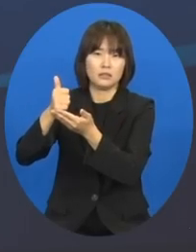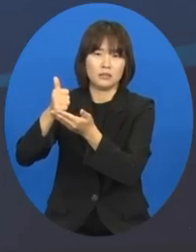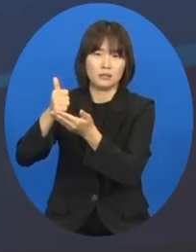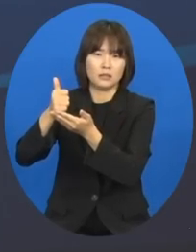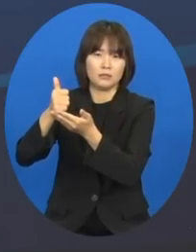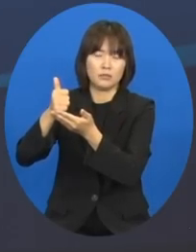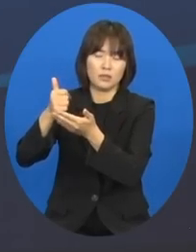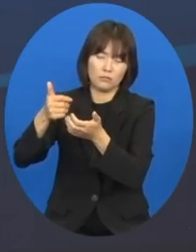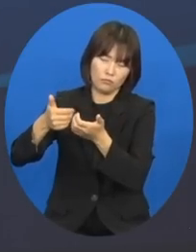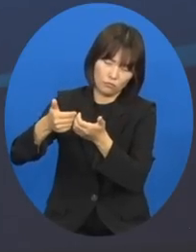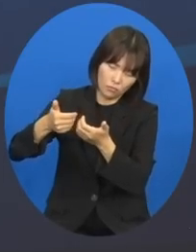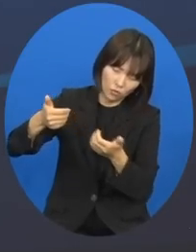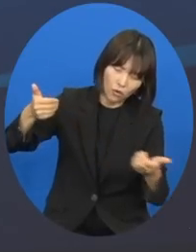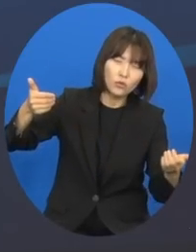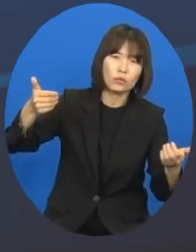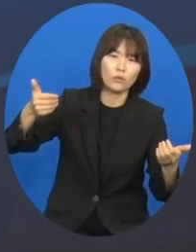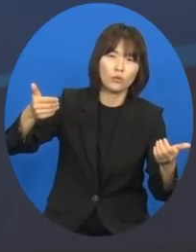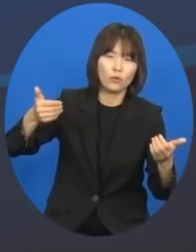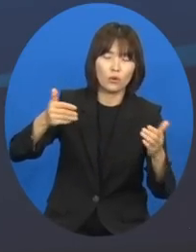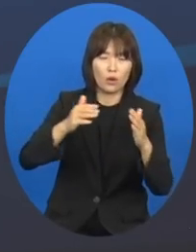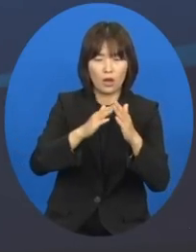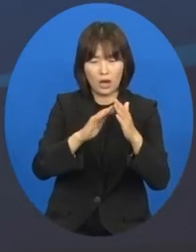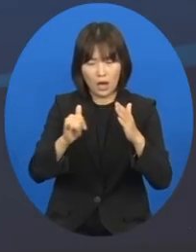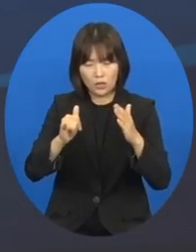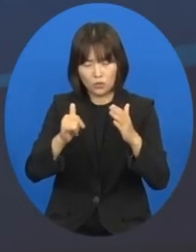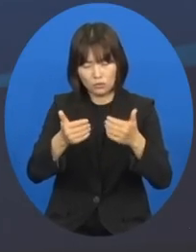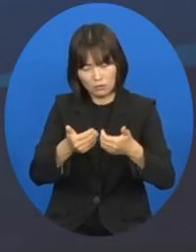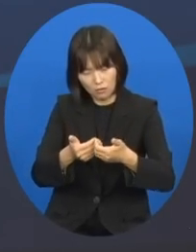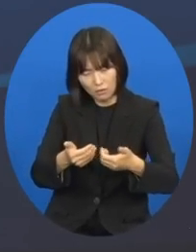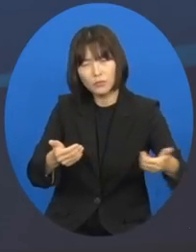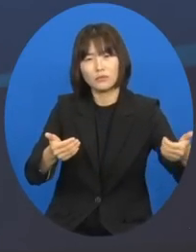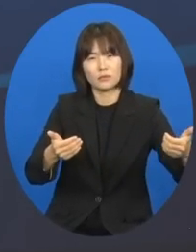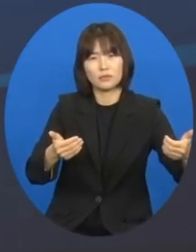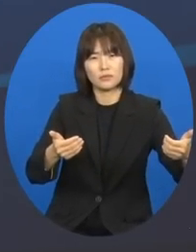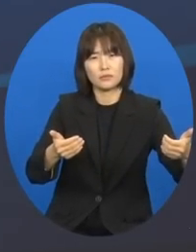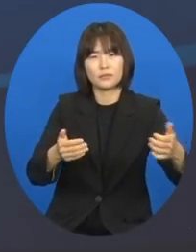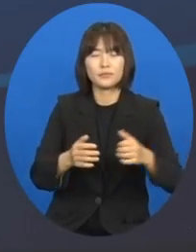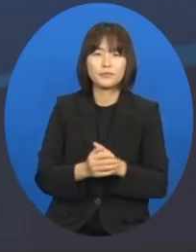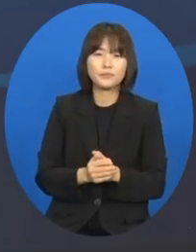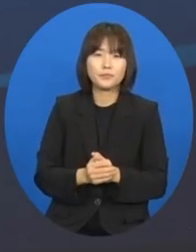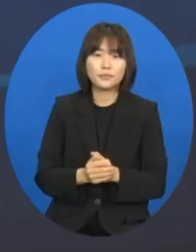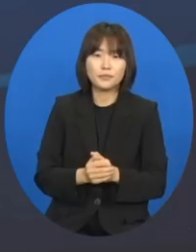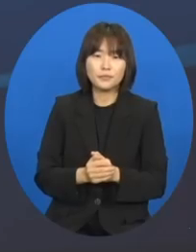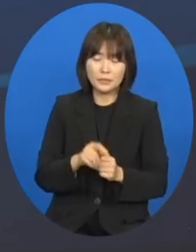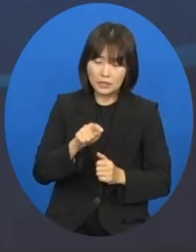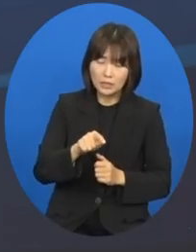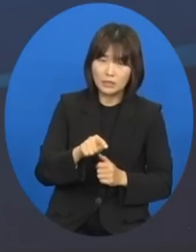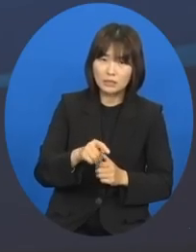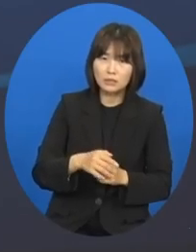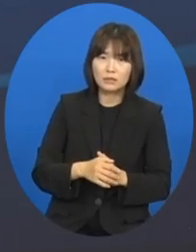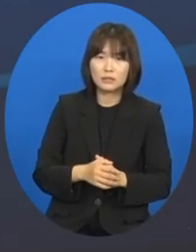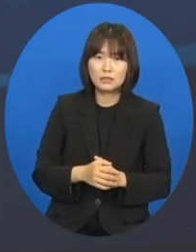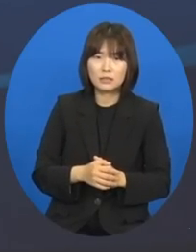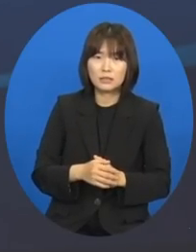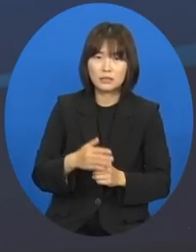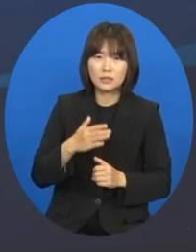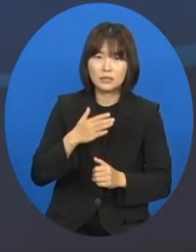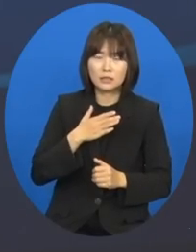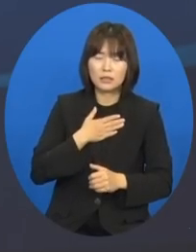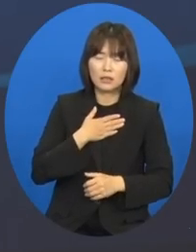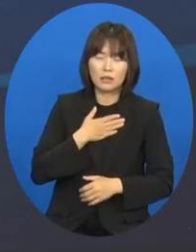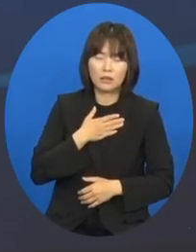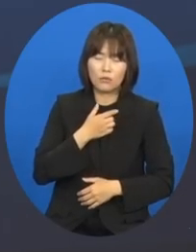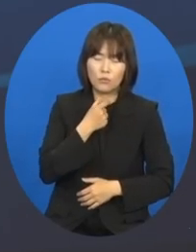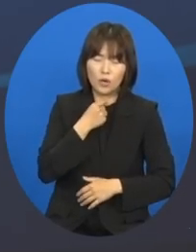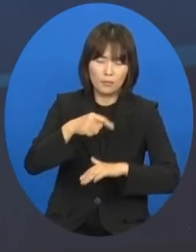하나님과 멀어졌습니다 가족과 너무나 거리가 멀어졌습니다 하나님 그러나 이것이 내 본심은 아닙니다